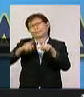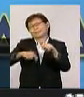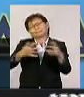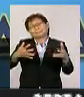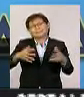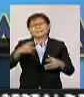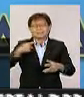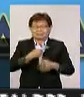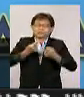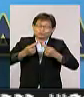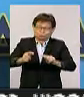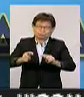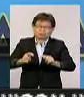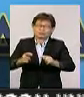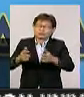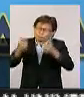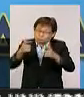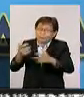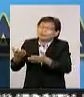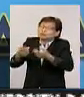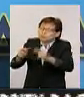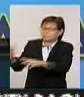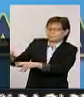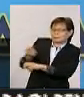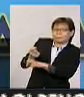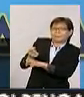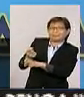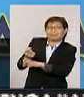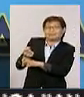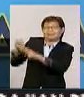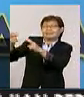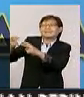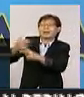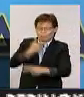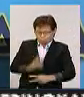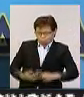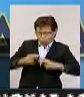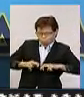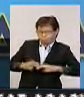kita akan cuba dapatkan secepat mungkin supaya kita dapat meneruskan siasatan kita.